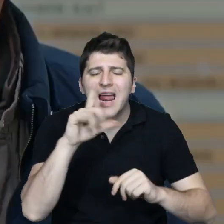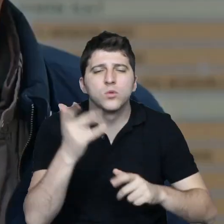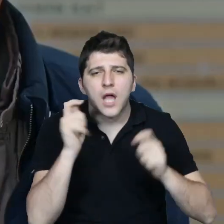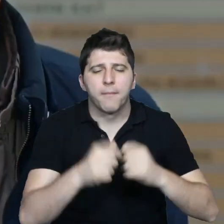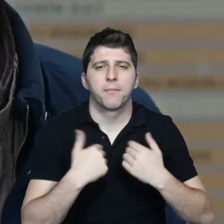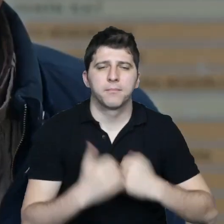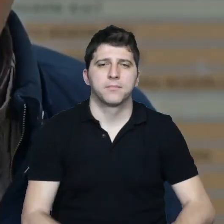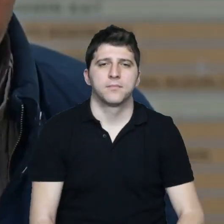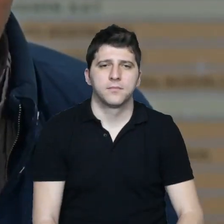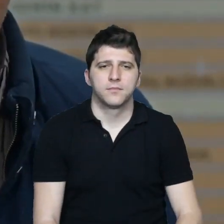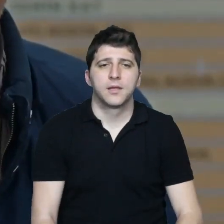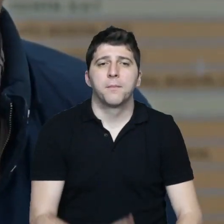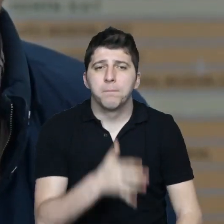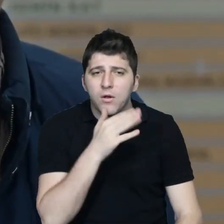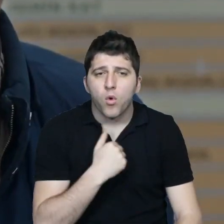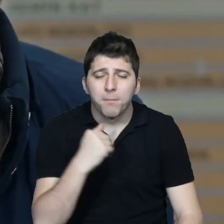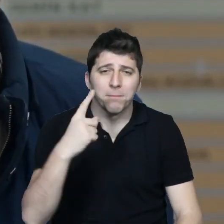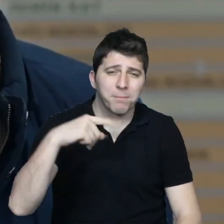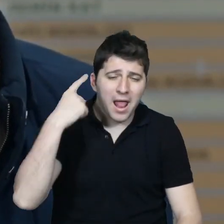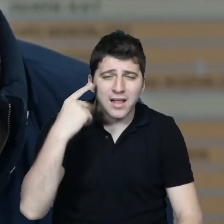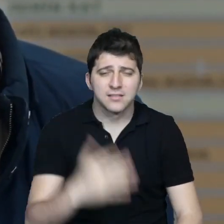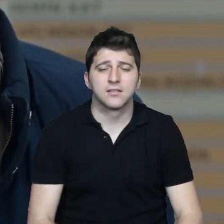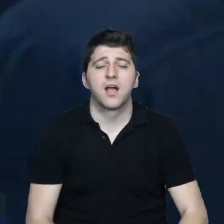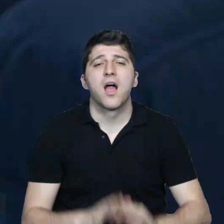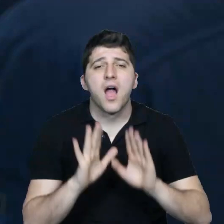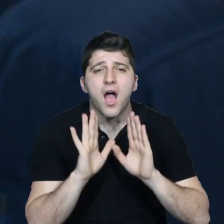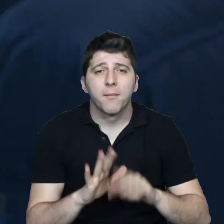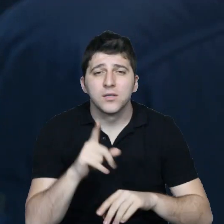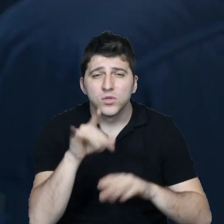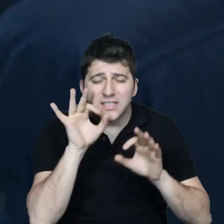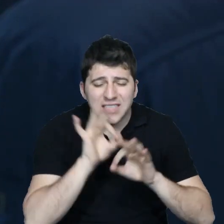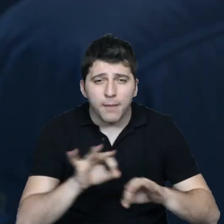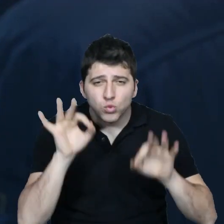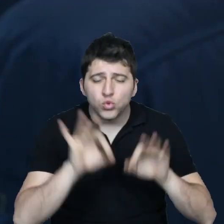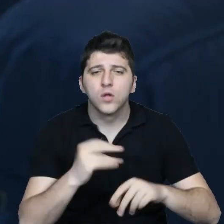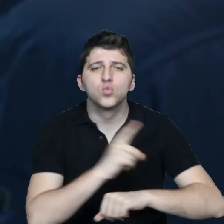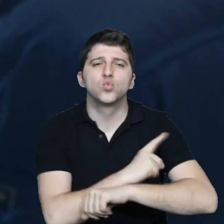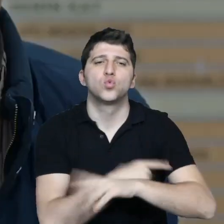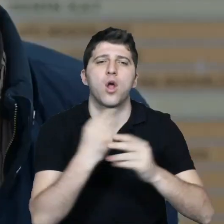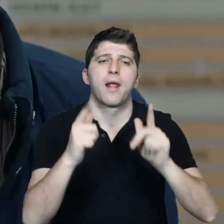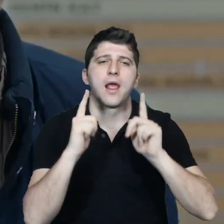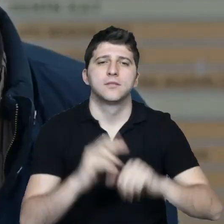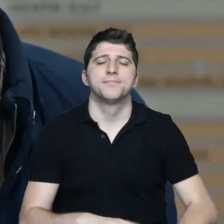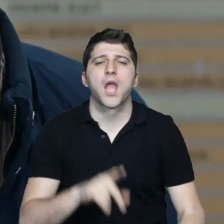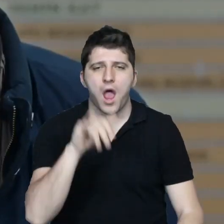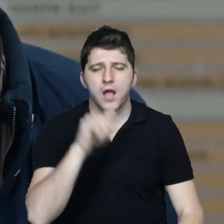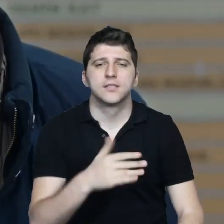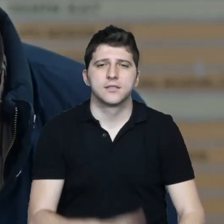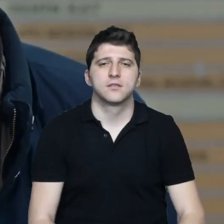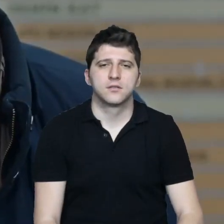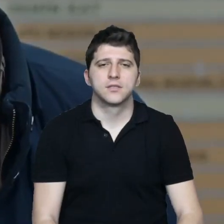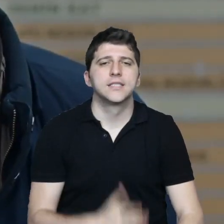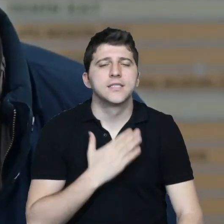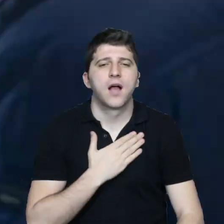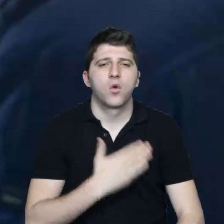yapacağım. Biliyorum endişelisin. Ama senin tam şu anda çok güçlü olman lazım. Haklısın.